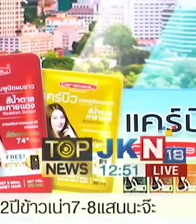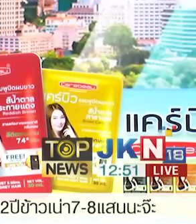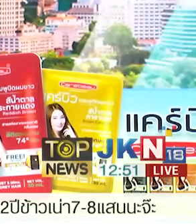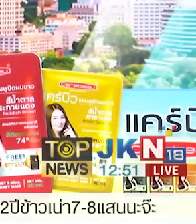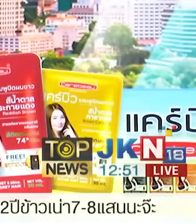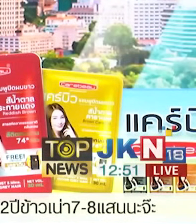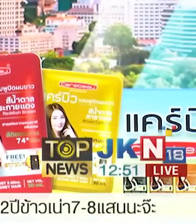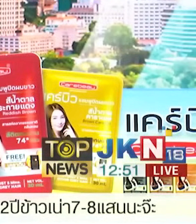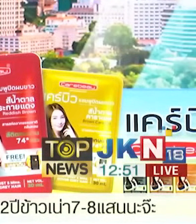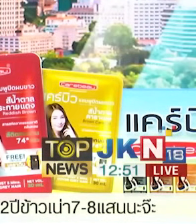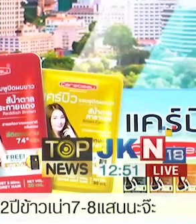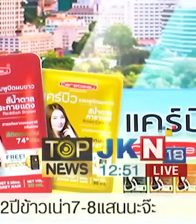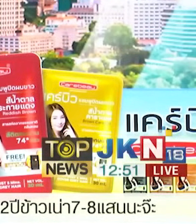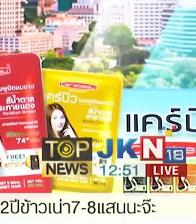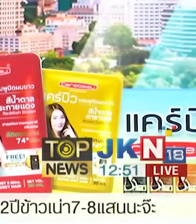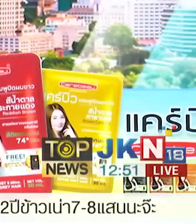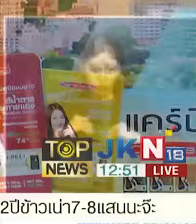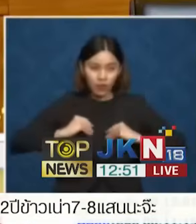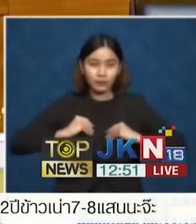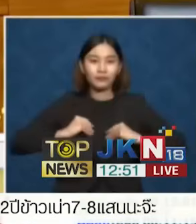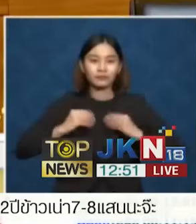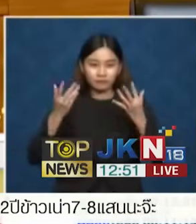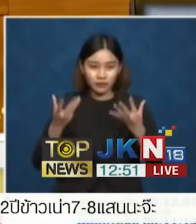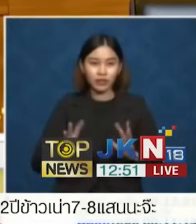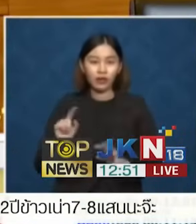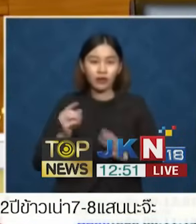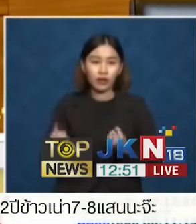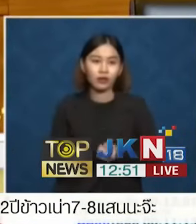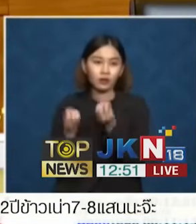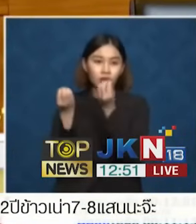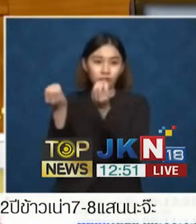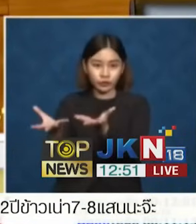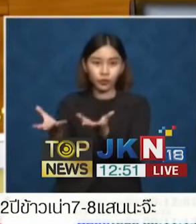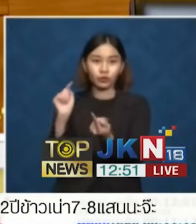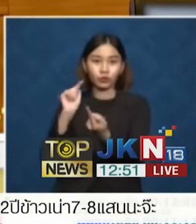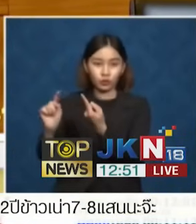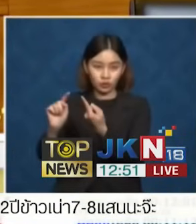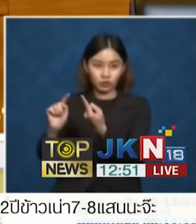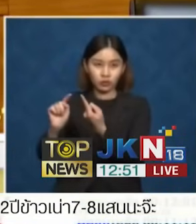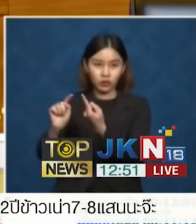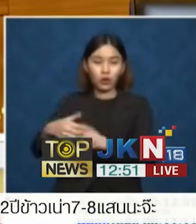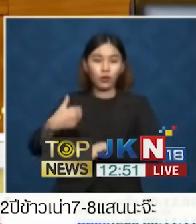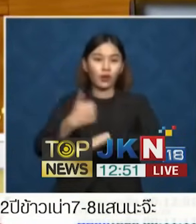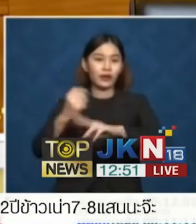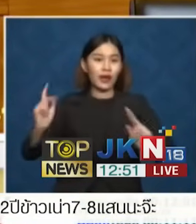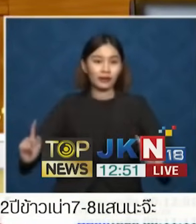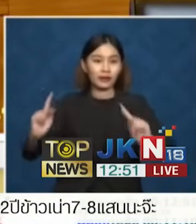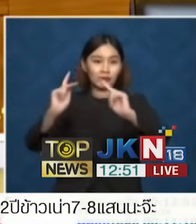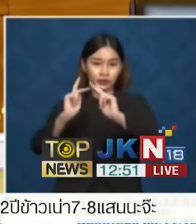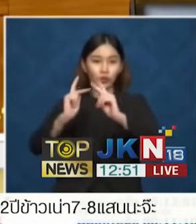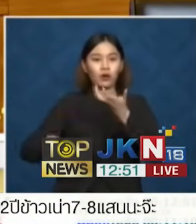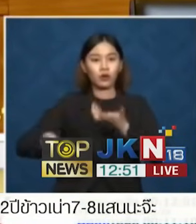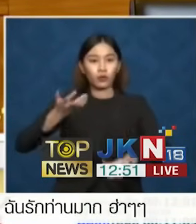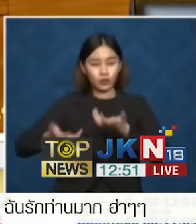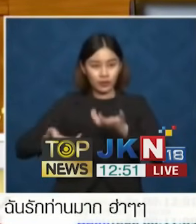ช้วิธีอะไรในการดูโดยเฉพาะผู้สูงอายุที่มีอาการเจ็บป่วยรัฐมนตรีว่าการกระทรวงยุติธรรมนะคะก็ได้มีการตอบประเด็นเ